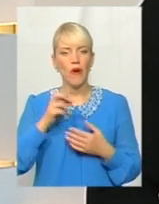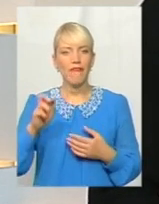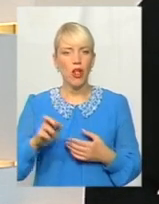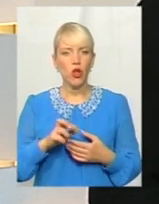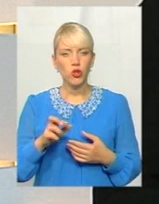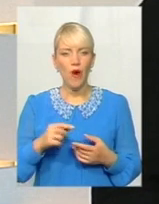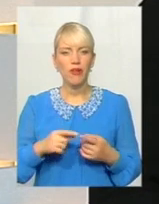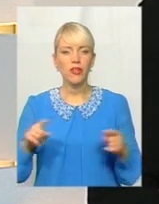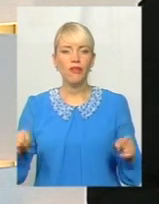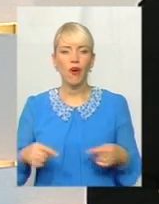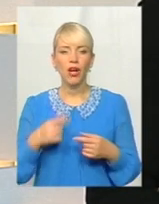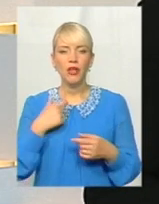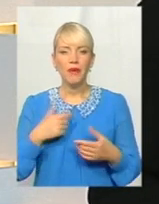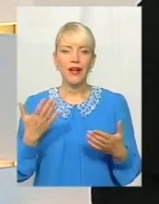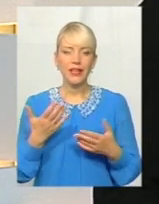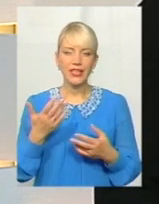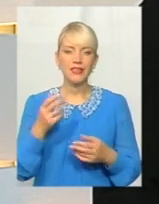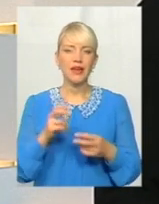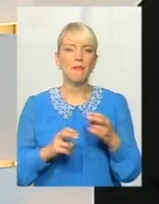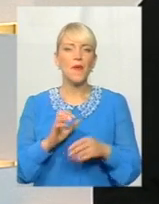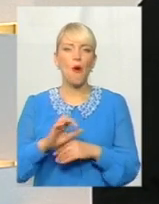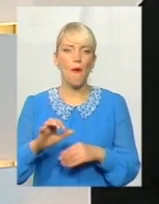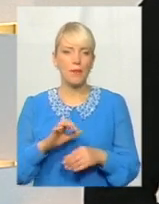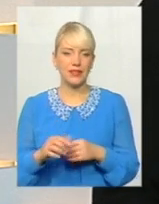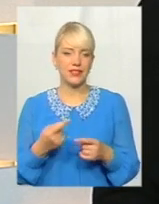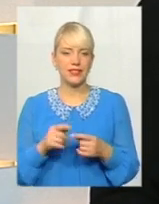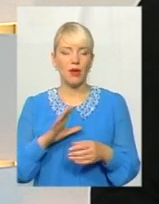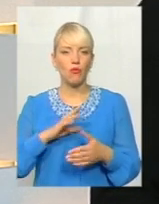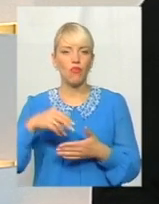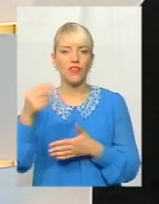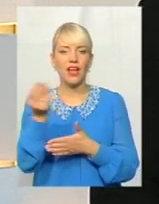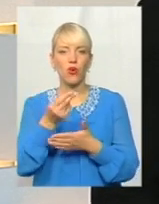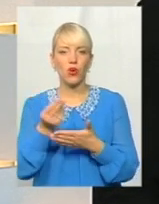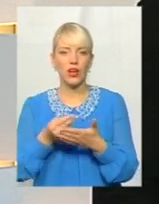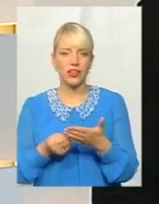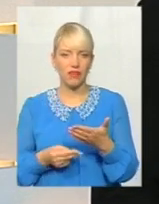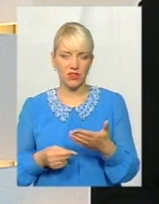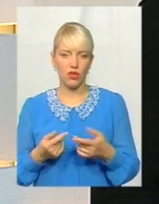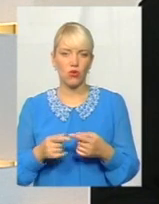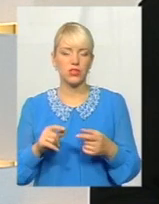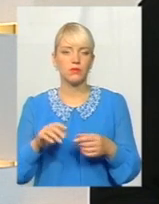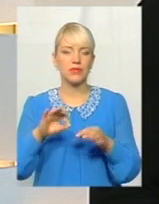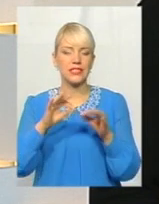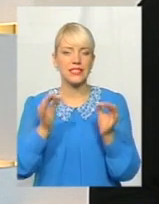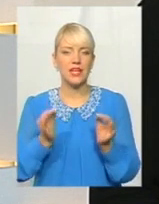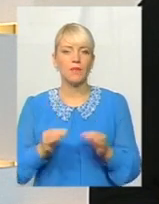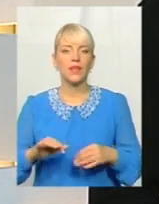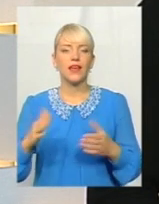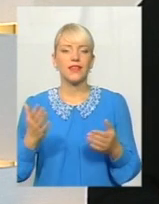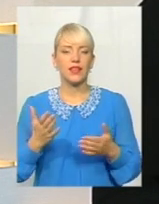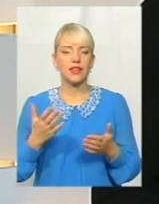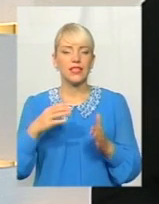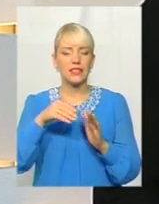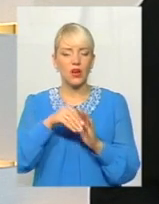створювали собі якісь промисли. Це насамперед був декоративний розпис, який заключався в